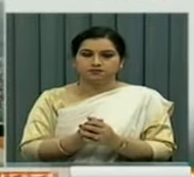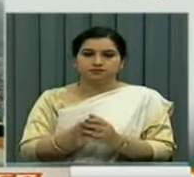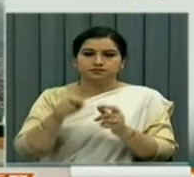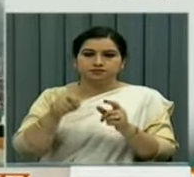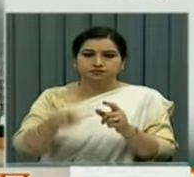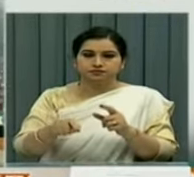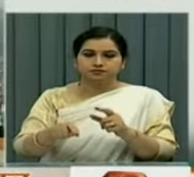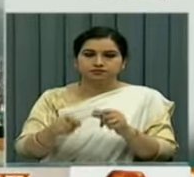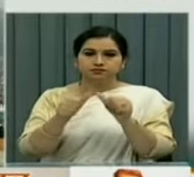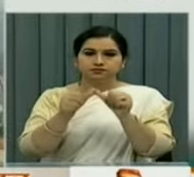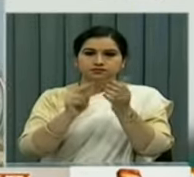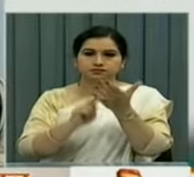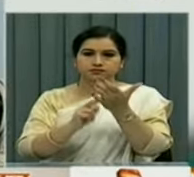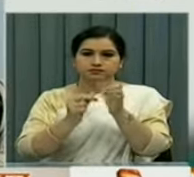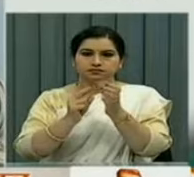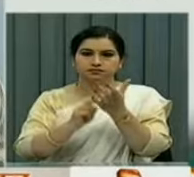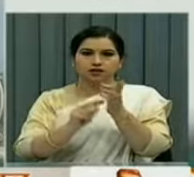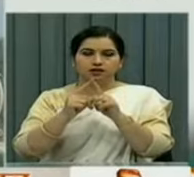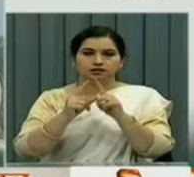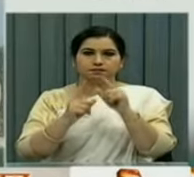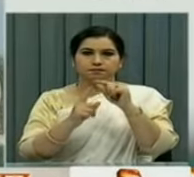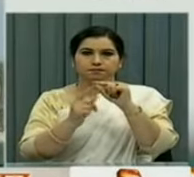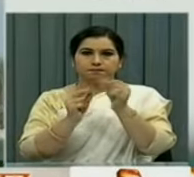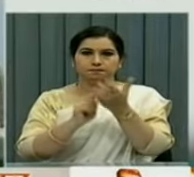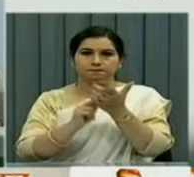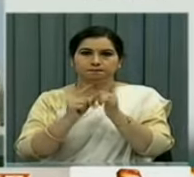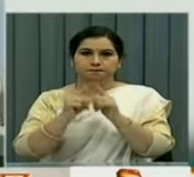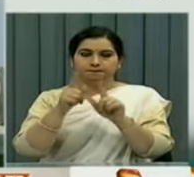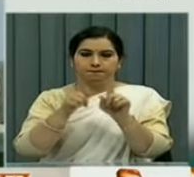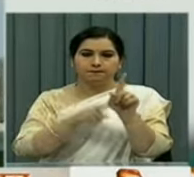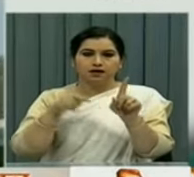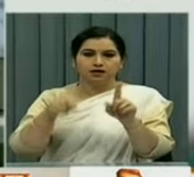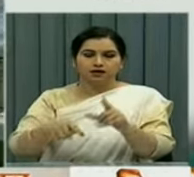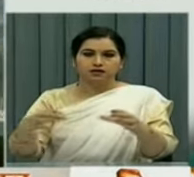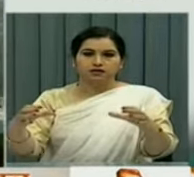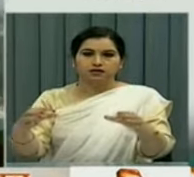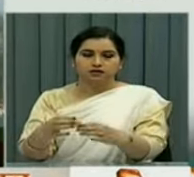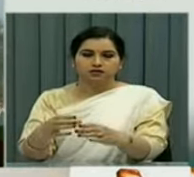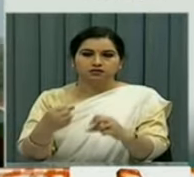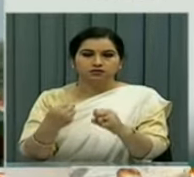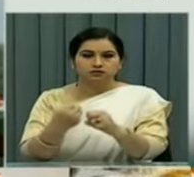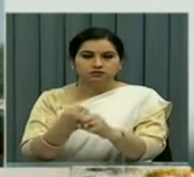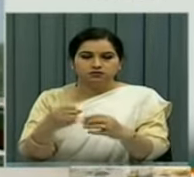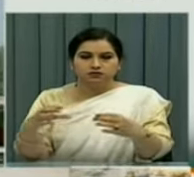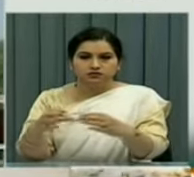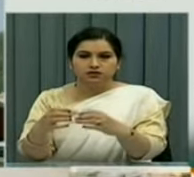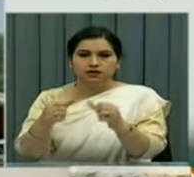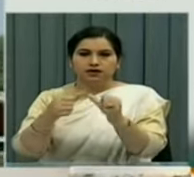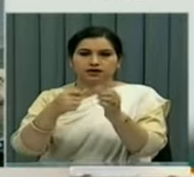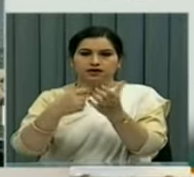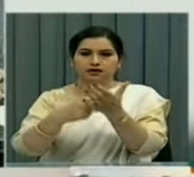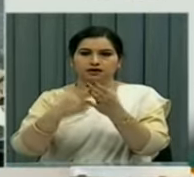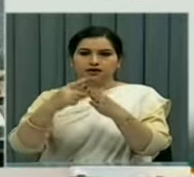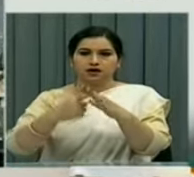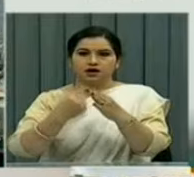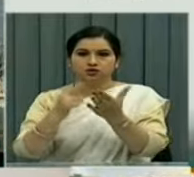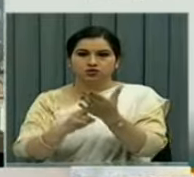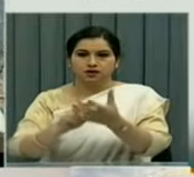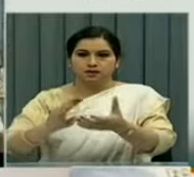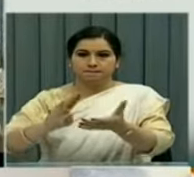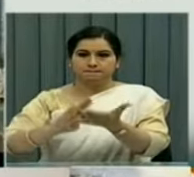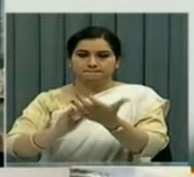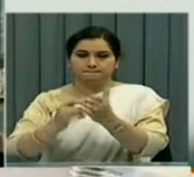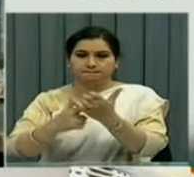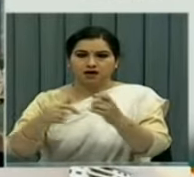और हम तरक्की कर रहे हैं, मिसाइल की टेक्नोलॉजी में हिंदुस्तान ने काफी तरक्की करी है। इस डीआरडीओ की